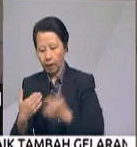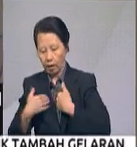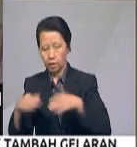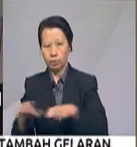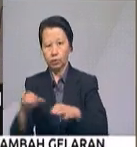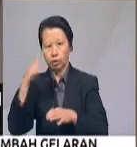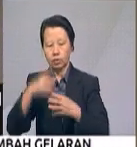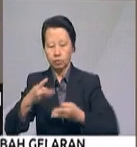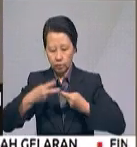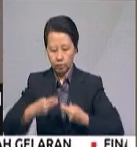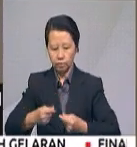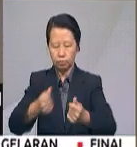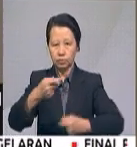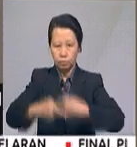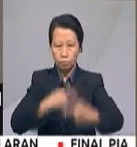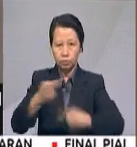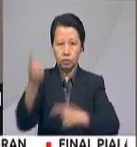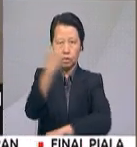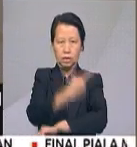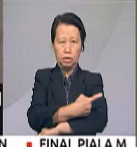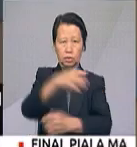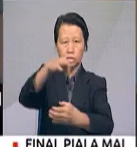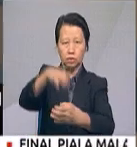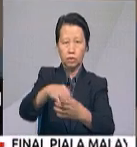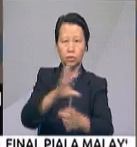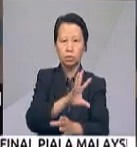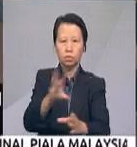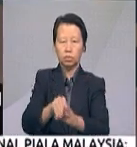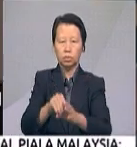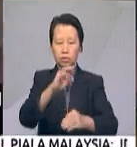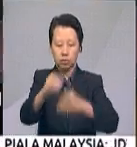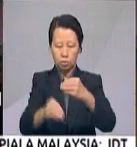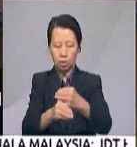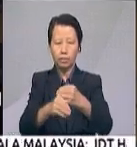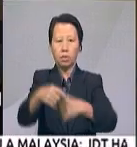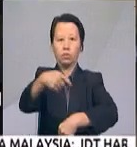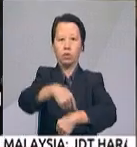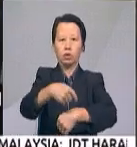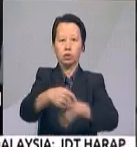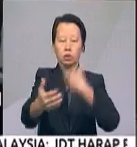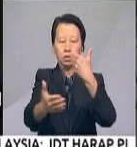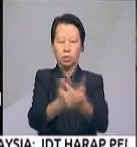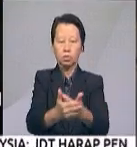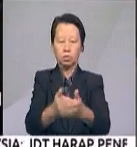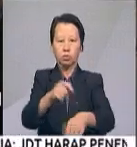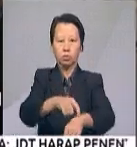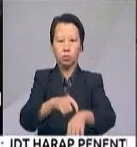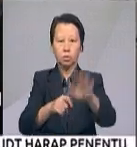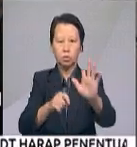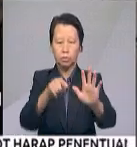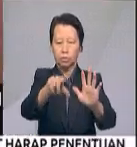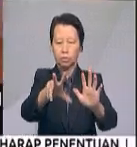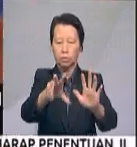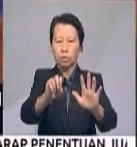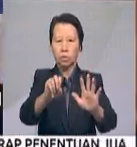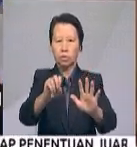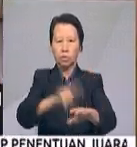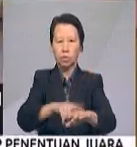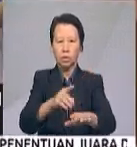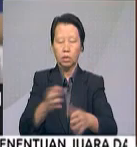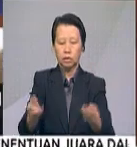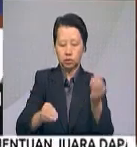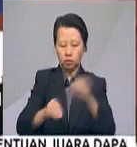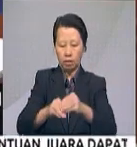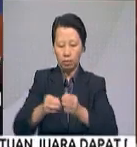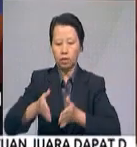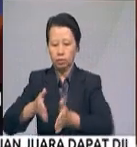bagi melancarkan proses hari mengundi termasuk menambah waktu mengundi sehingga 5.30 petang dan menambah saluran